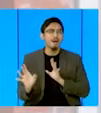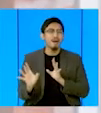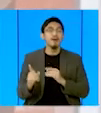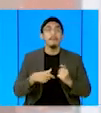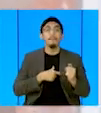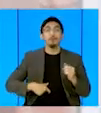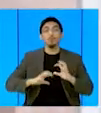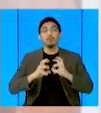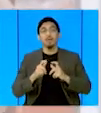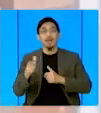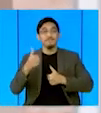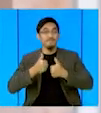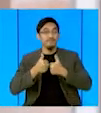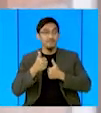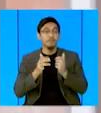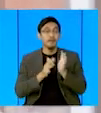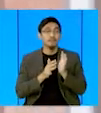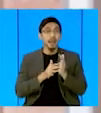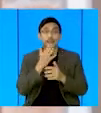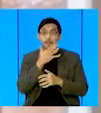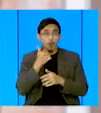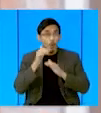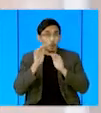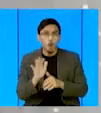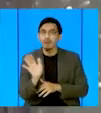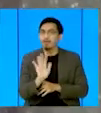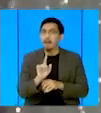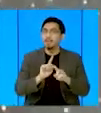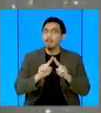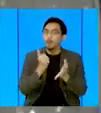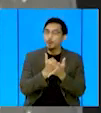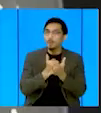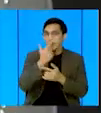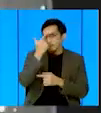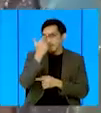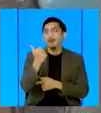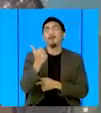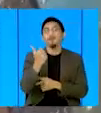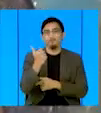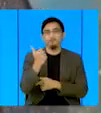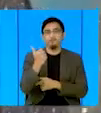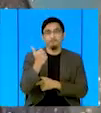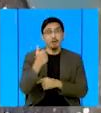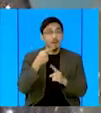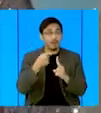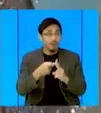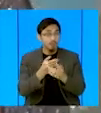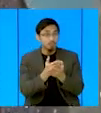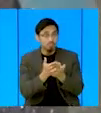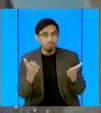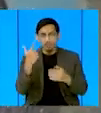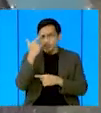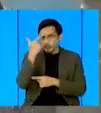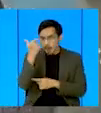kompetisi kecantikan, namun juga mengusung beauty with a purpose. Di mana para peserta juga dituntut untuk cerdas dan mempunyai visi